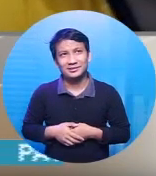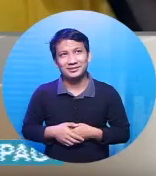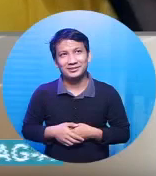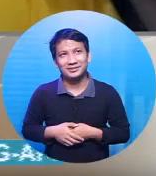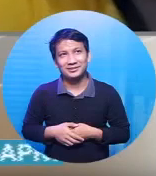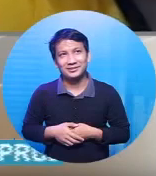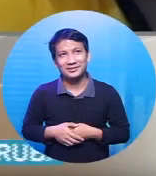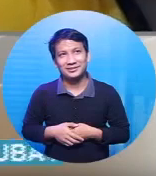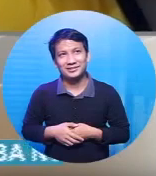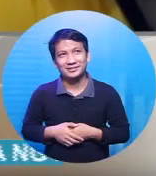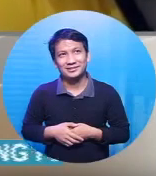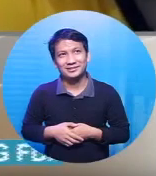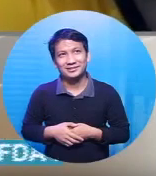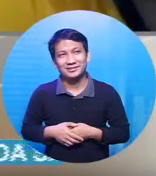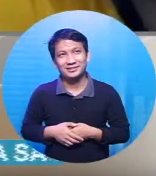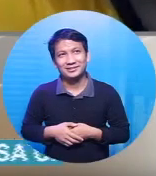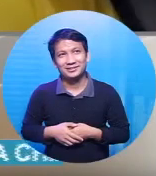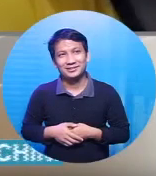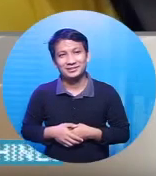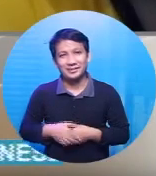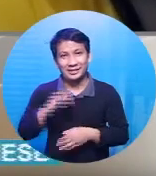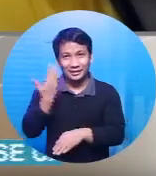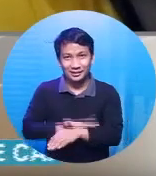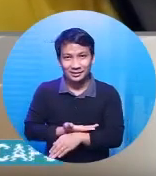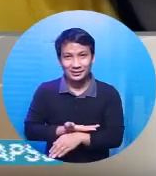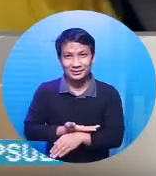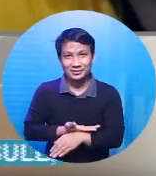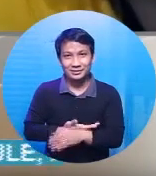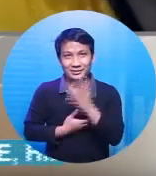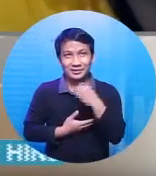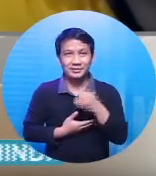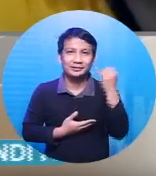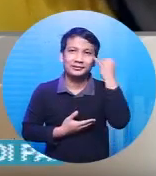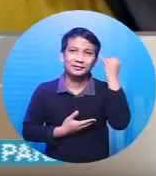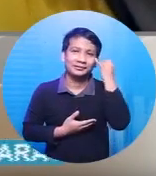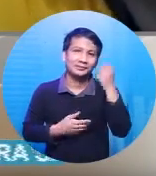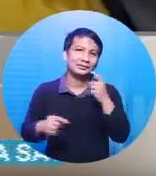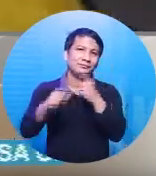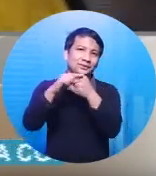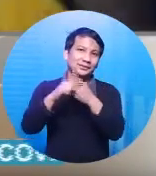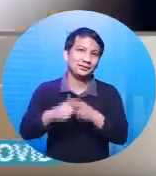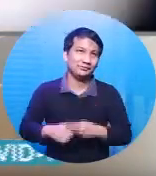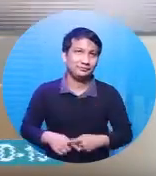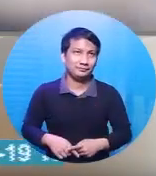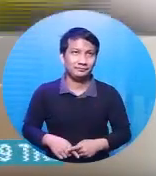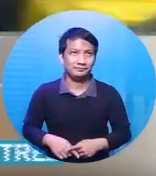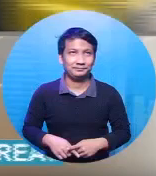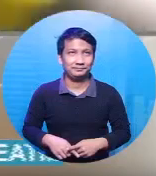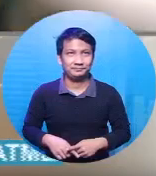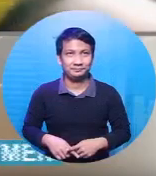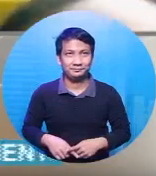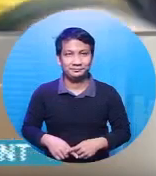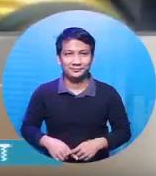anak nyo ni Jeric. Positive.